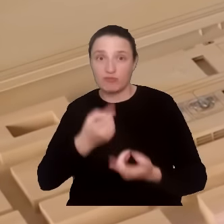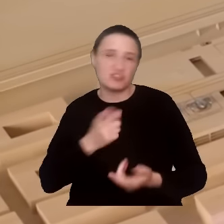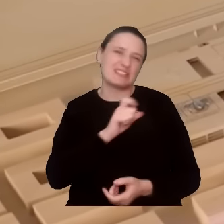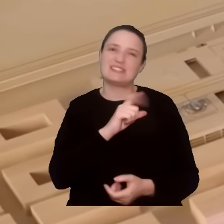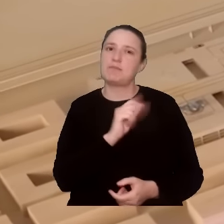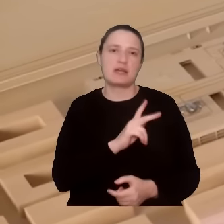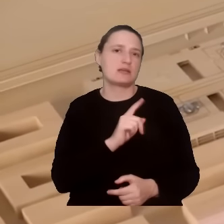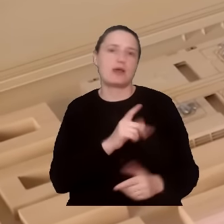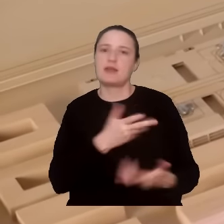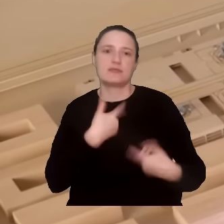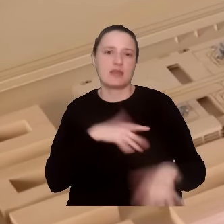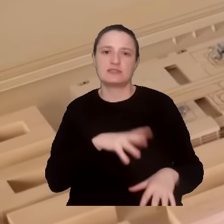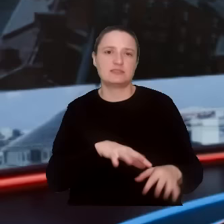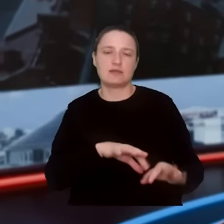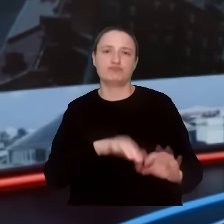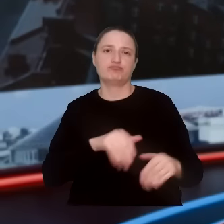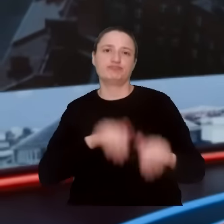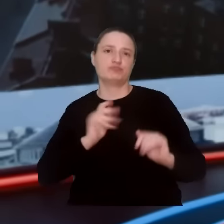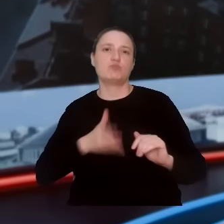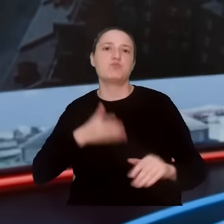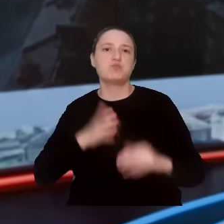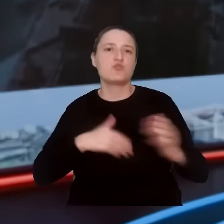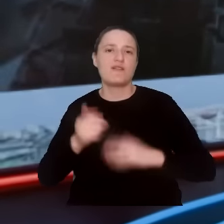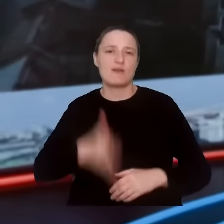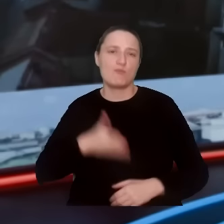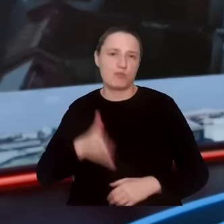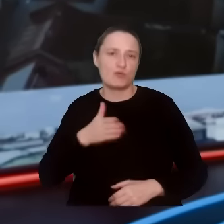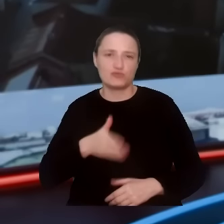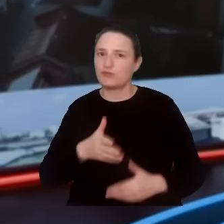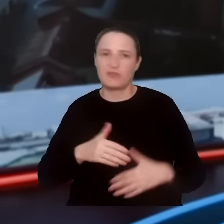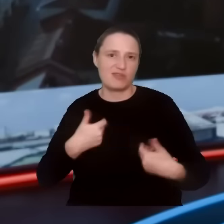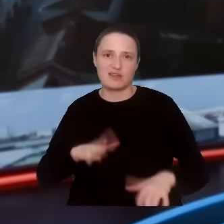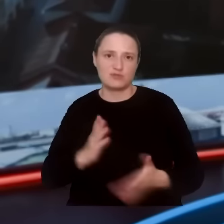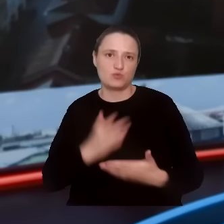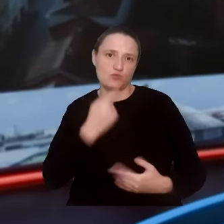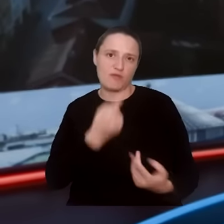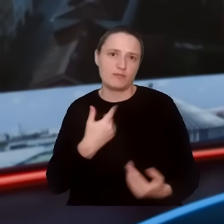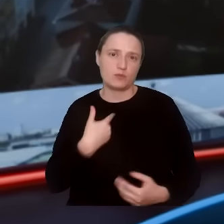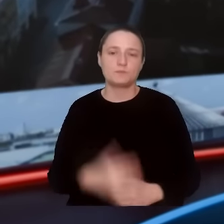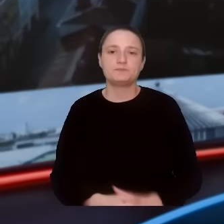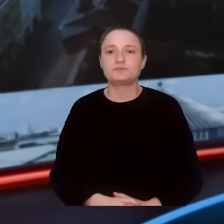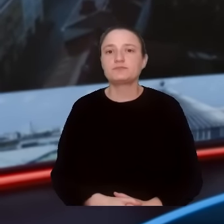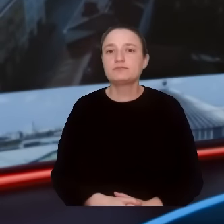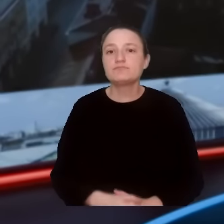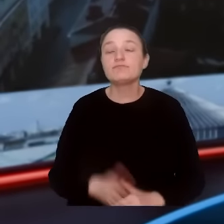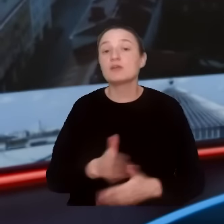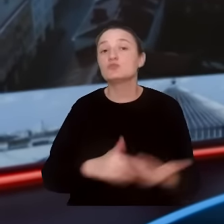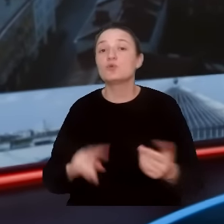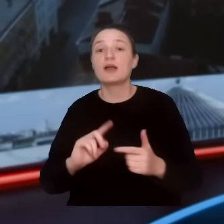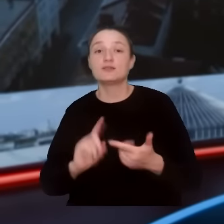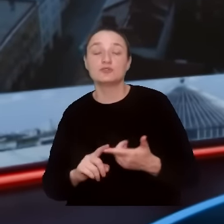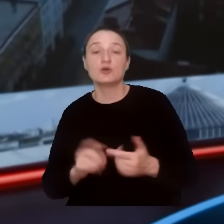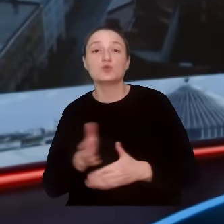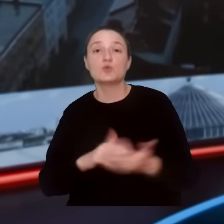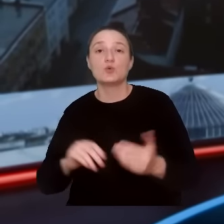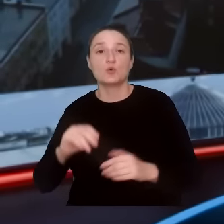tzw. szprych kolejowych do CPK. Wątek łupienia Polaków pojawi się także w drugiej części Ekspresu Republiki. Tym razem nie